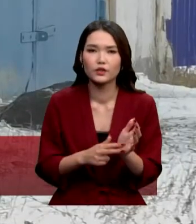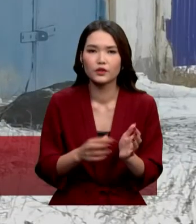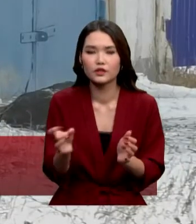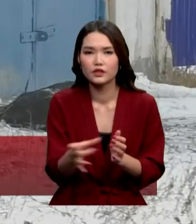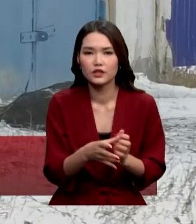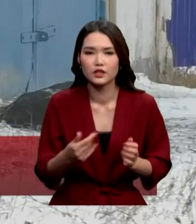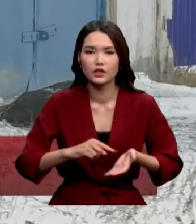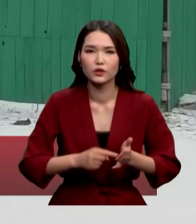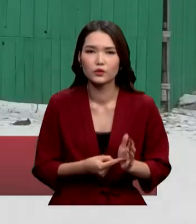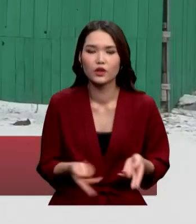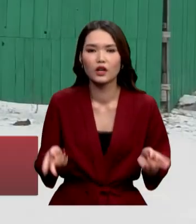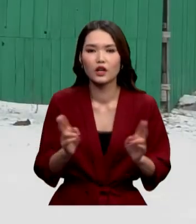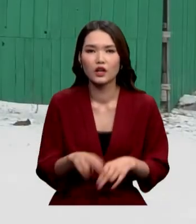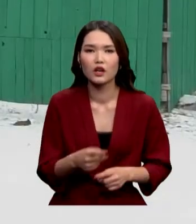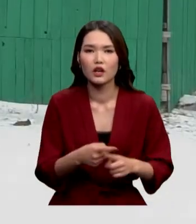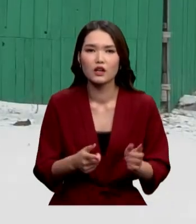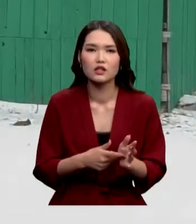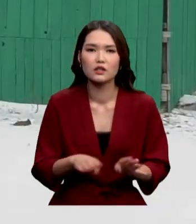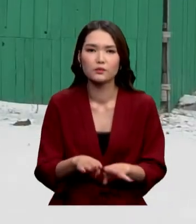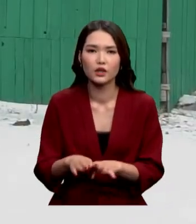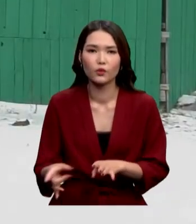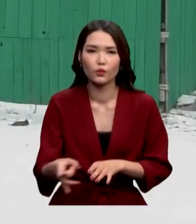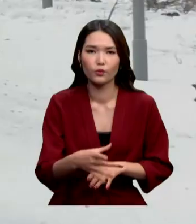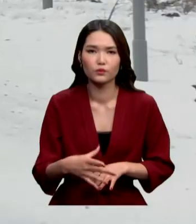населенных пунктов лишились статуса сельских